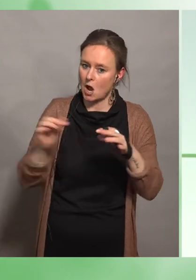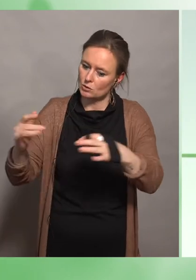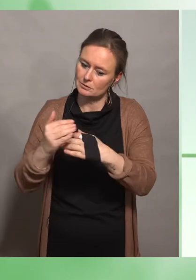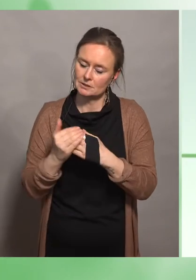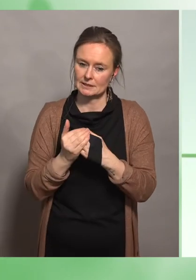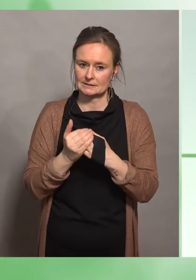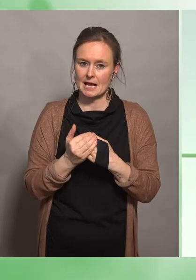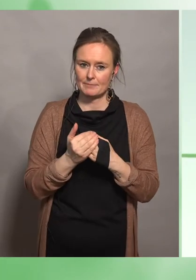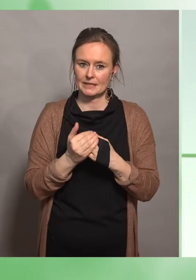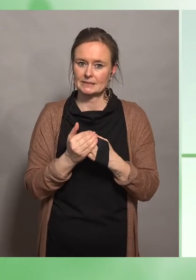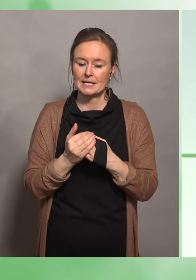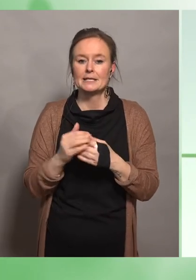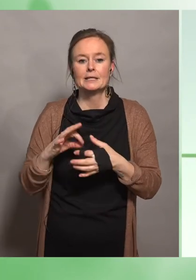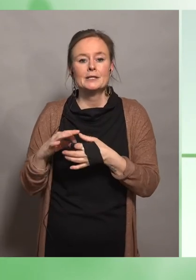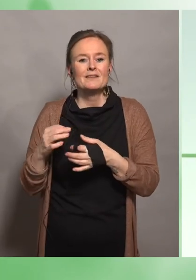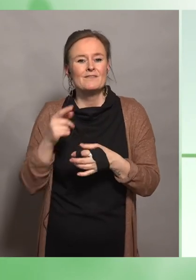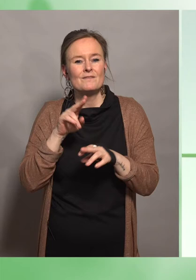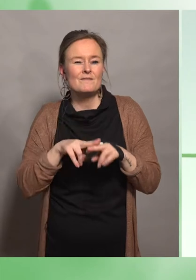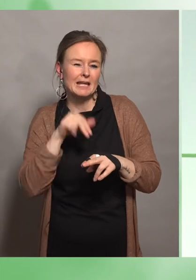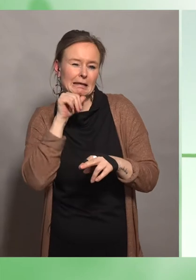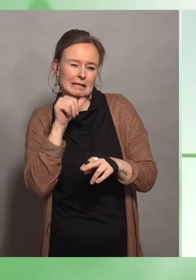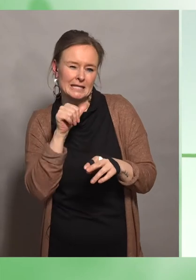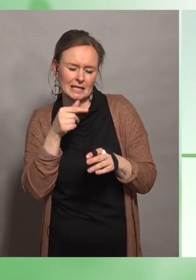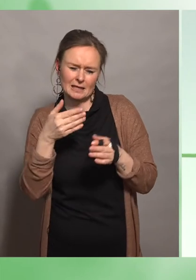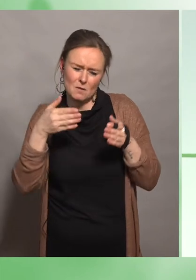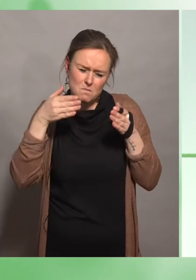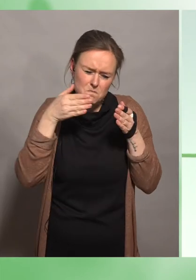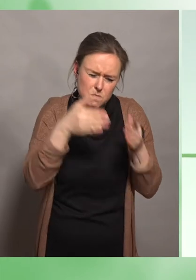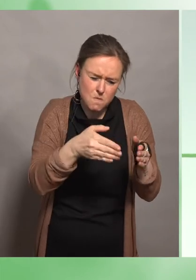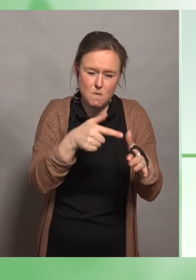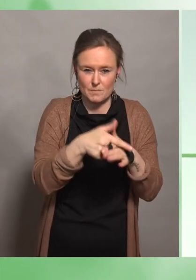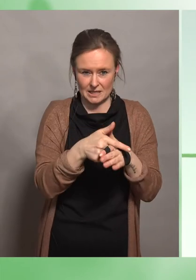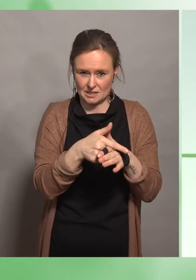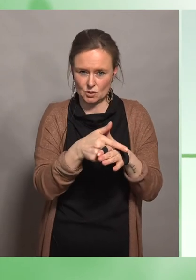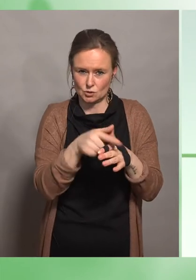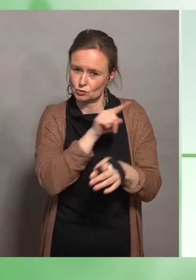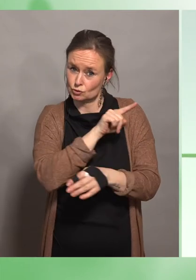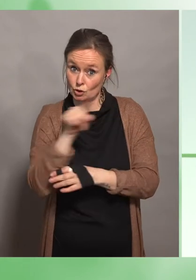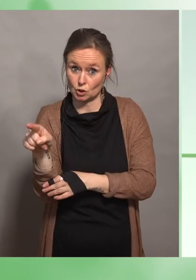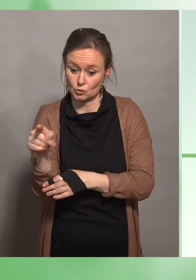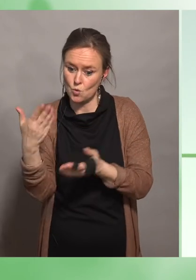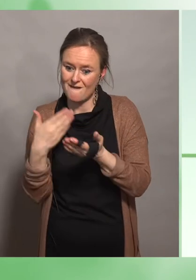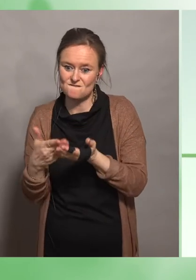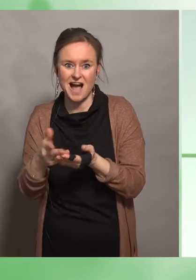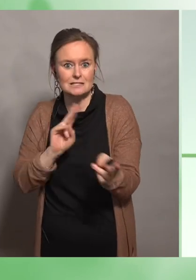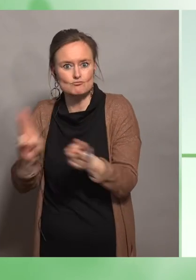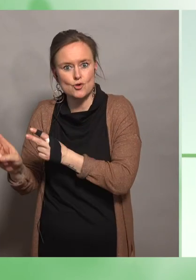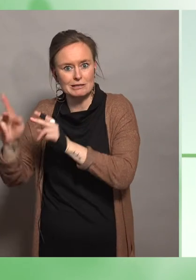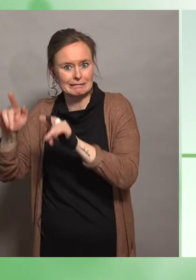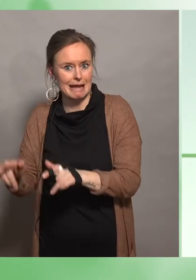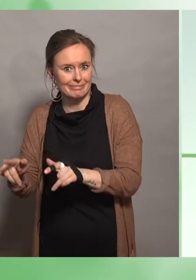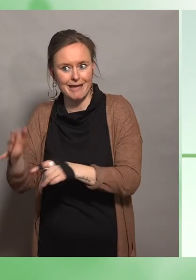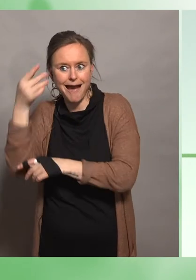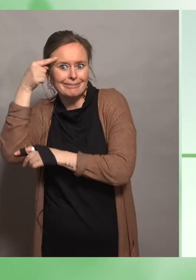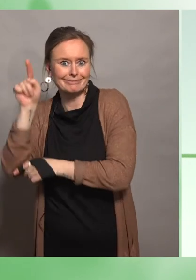mit Behinderung, war, wenn sie nicht auf die Behinderung achten, sondern auf die Talente eines Menschen. Und da den FIT, so wie der Herr